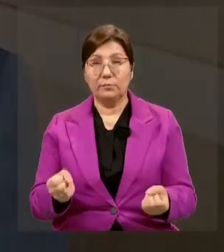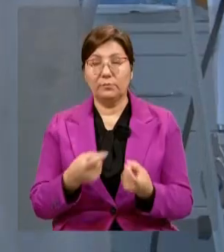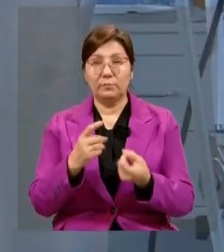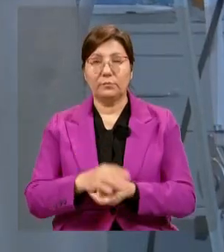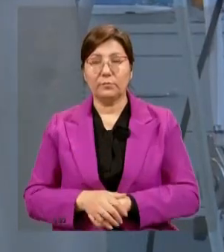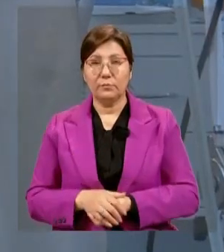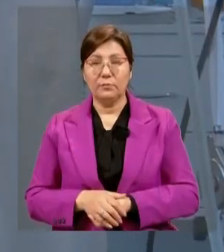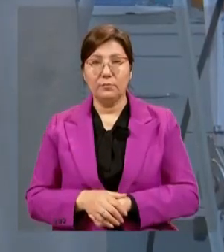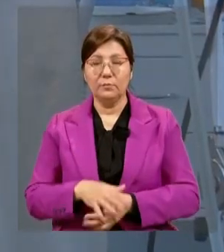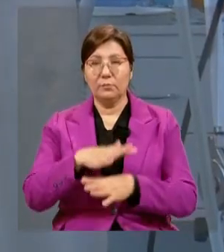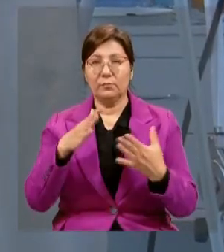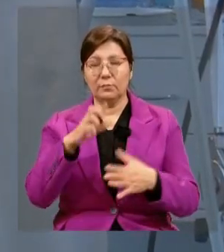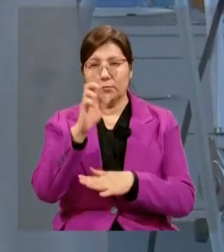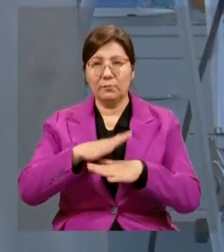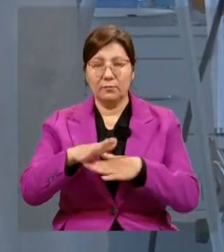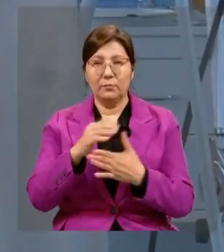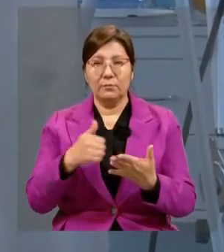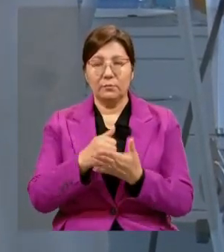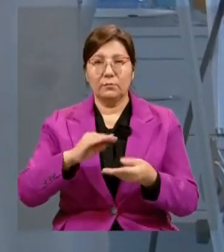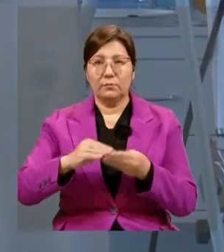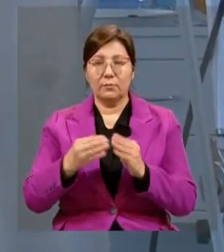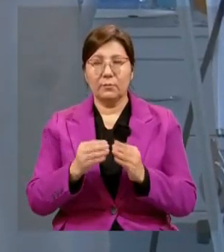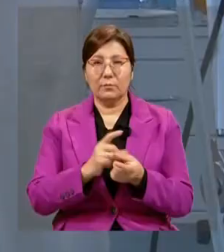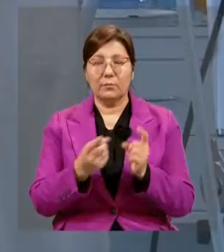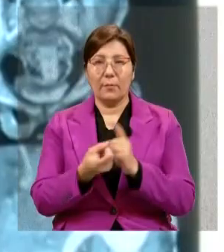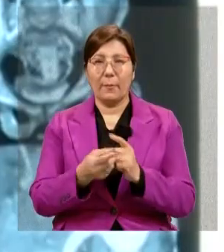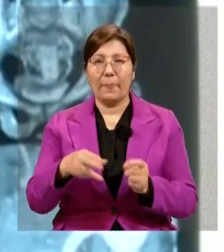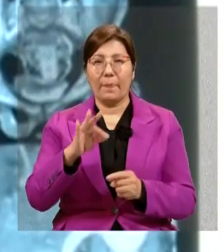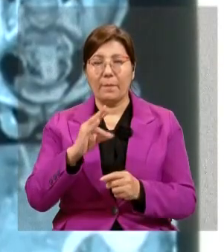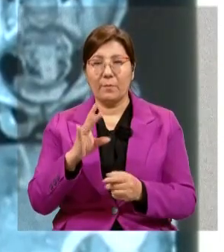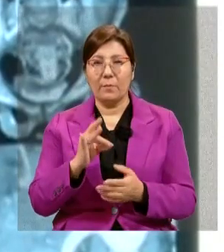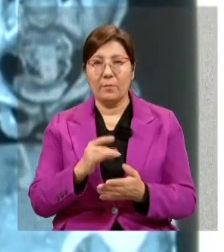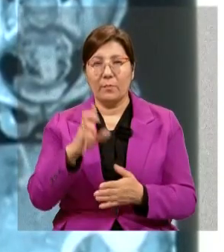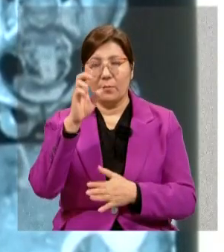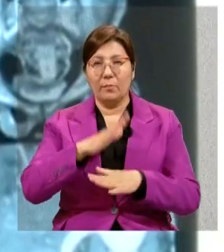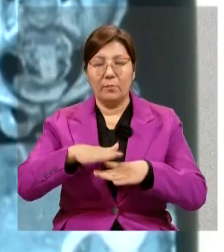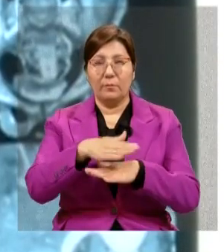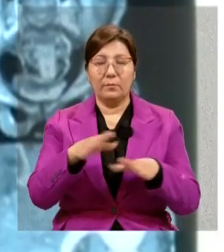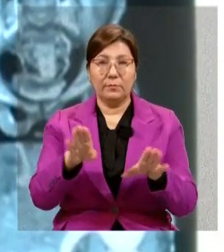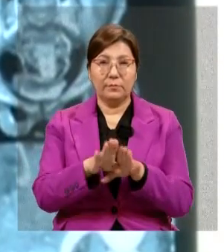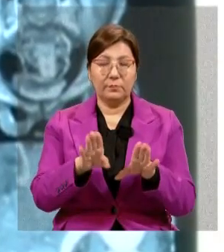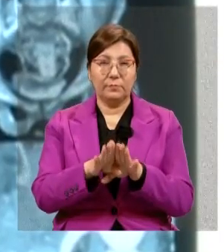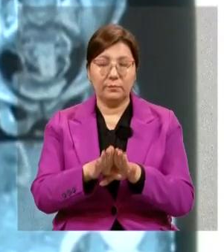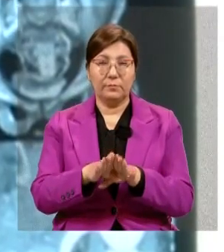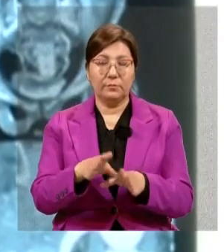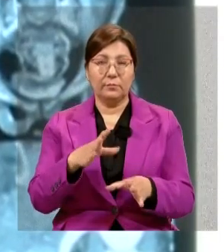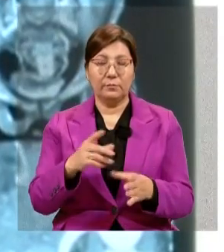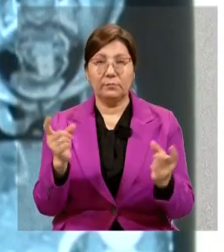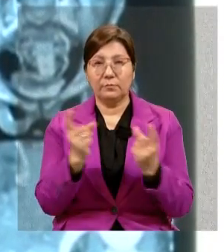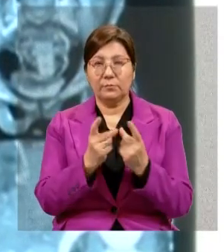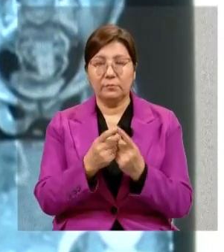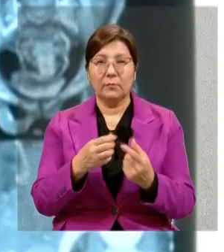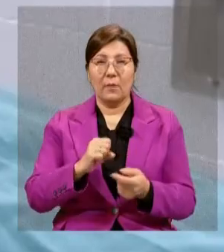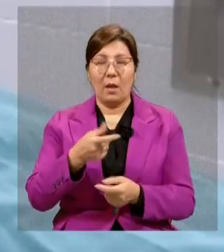туындауда. Көптеген елдердің негізгі проблемасына айналған мәйіт донорлығы елімізді де айналып өтпей қоймады. Қазір Қазақстанда